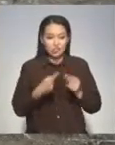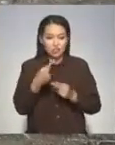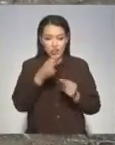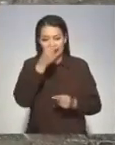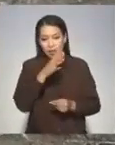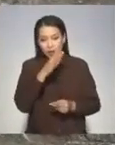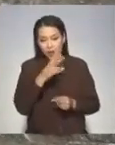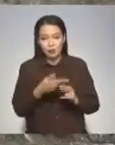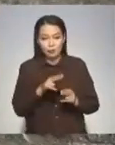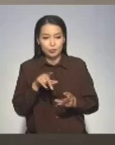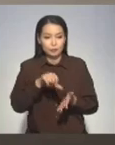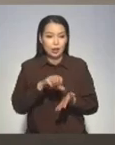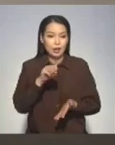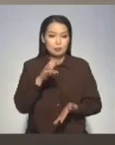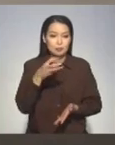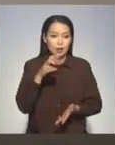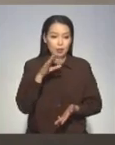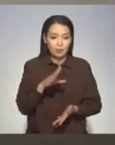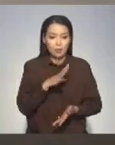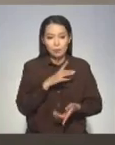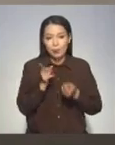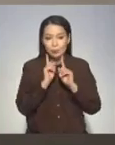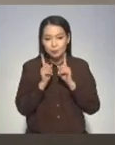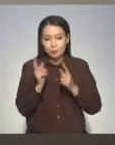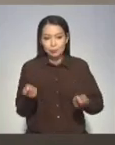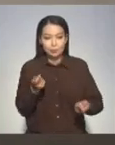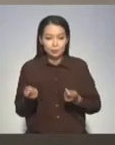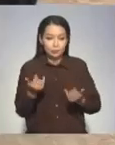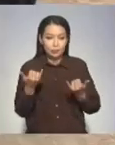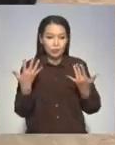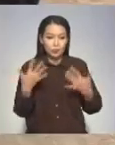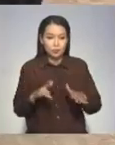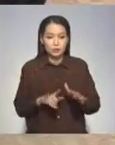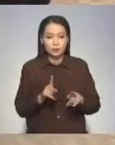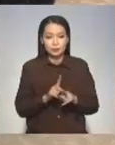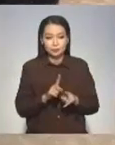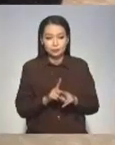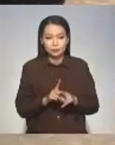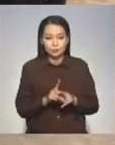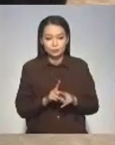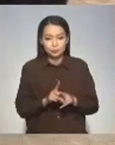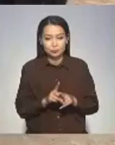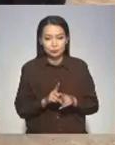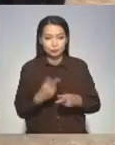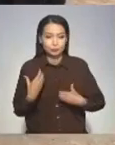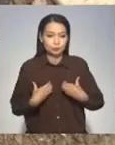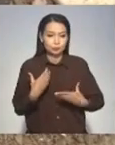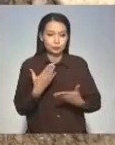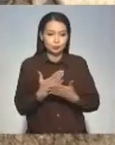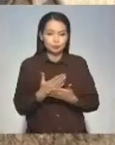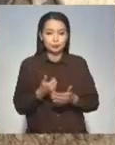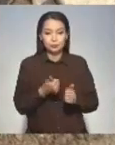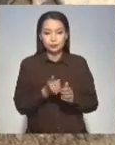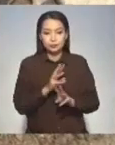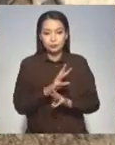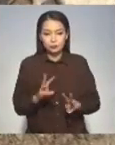свое выступление Алихан Смаилов на заседании правительства. И уже сегодня наблюдаются тревожные звоночки, говорит премьер. Целые